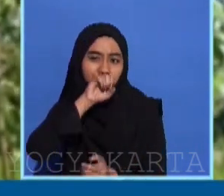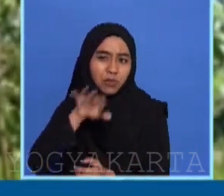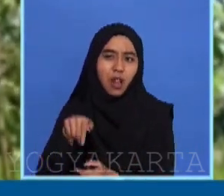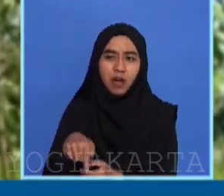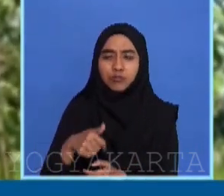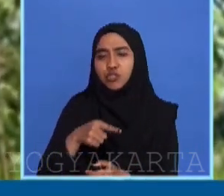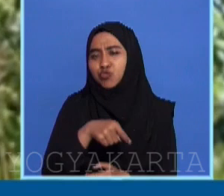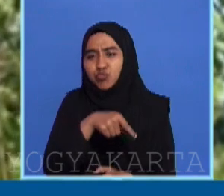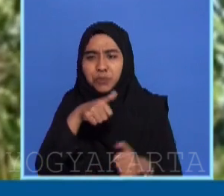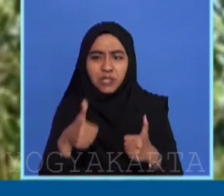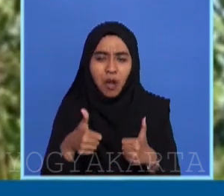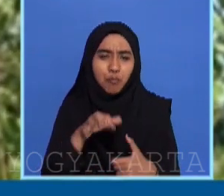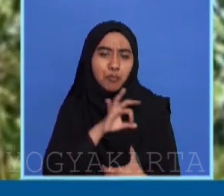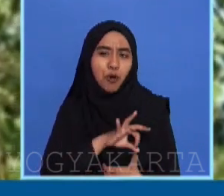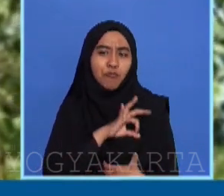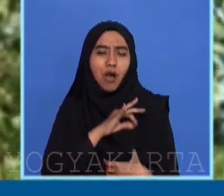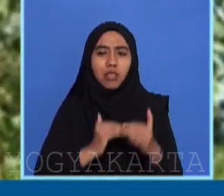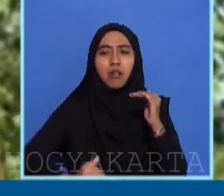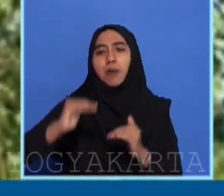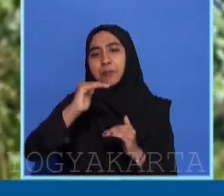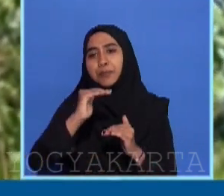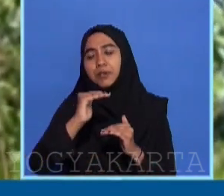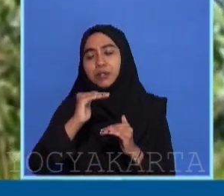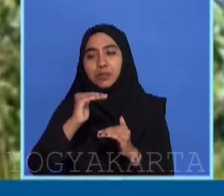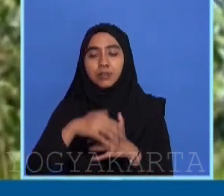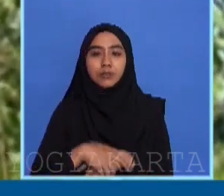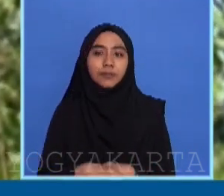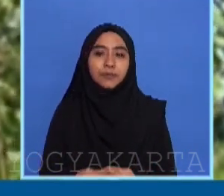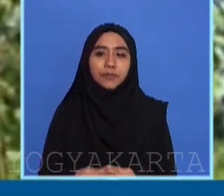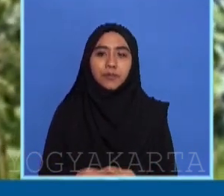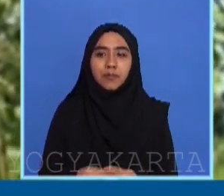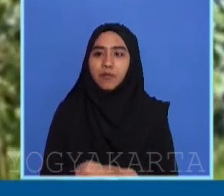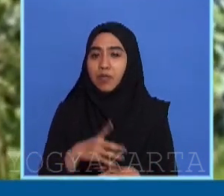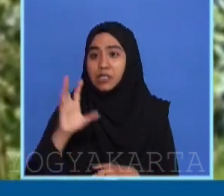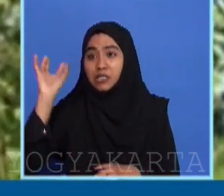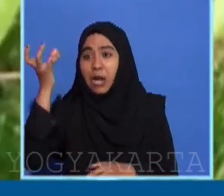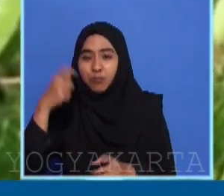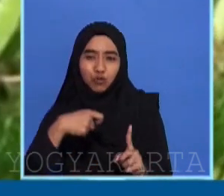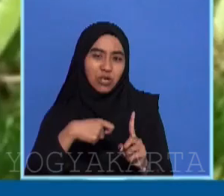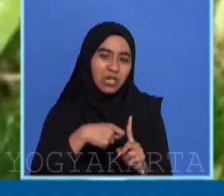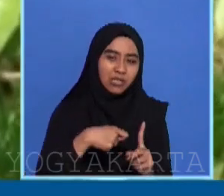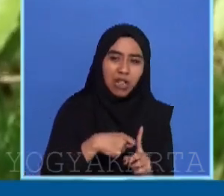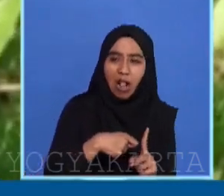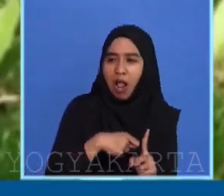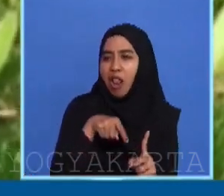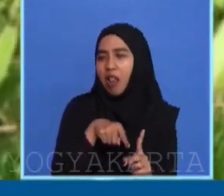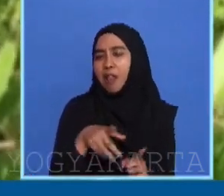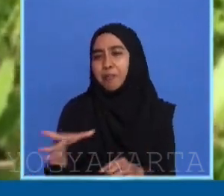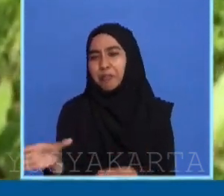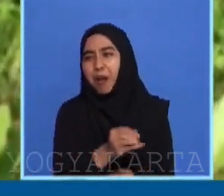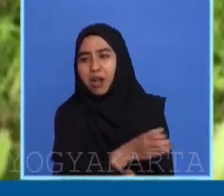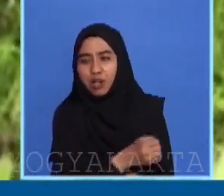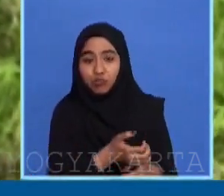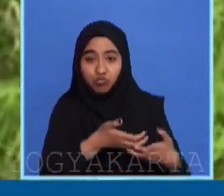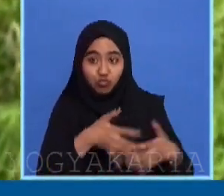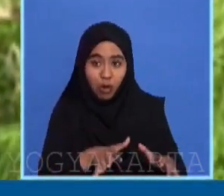berbadan ingkang Langkung Sae sinambi nenggo tanaman utawi Arubi jambu kristal saget mawar Lan panen ya Mbak Ipun Langkung rumiyen